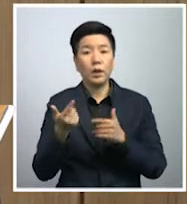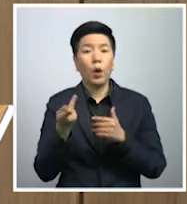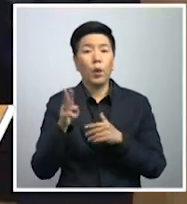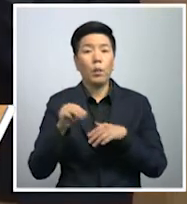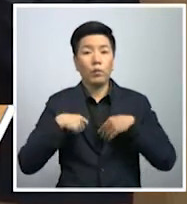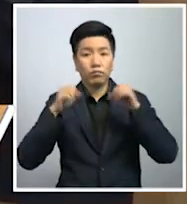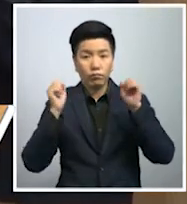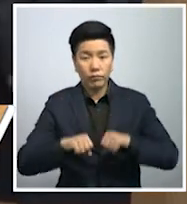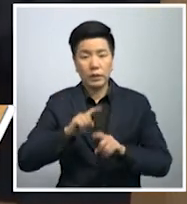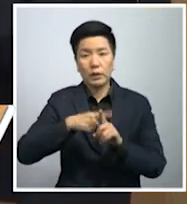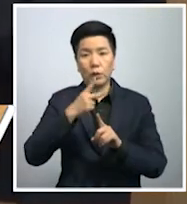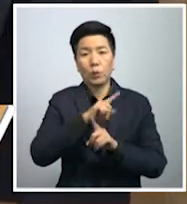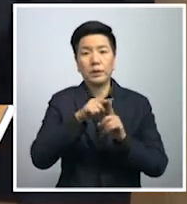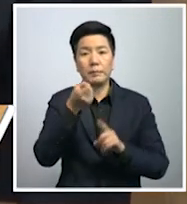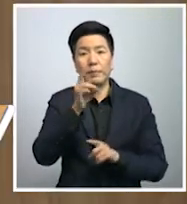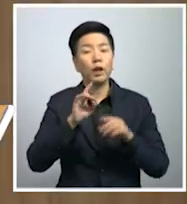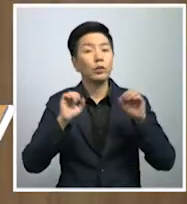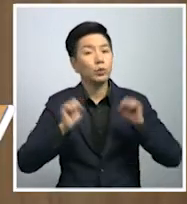นายสมบูรณ์อุทัยเวียนกุลเลขานุการกระทำสภาผู้แทนราษฎรรับที่หนังสือร้องเรียนจากนายพลพาขุนเศษยาบดีตัวแทนผู้ประสานงานคณะราษฎรไทยแห่งชาติเพื่อคัดค้านสัญญาสำรวจและผลิตปิโตรเลียมและสัญญาแบ่งปันผลผลิตแหล่งบงกชแหล่งเอราวัณหลังจากคณะรัฐมนตรีได้มีมติเห็นชอบแล้วเมื่อวันที่18